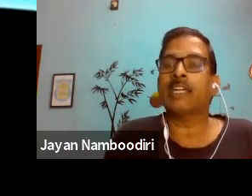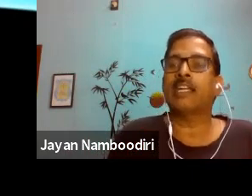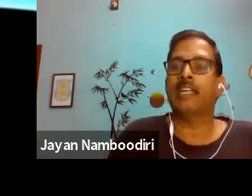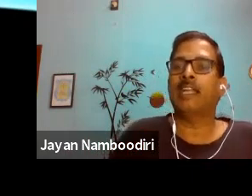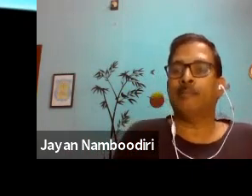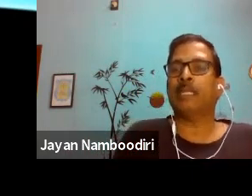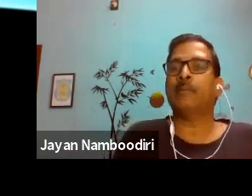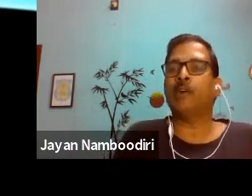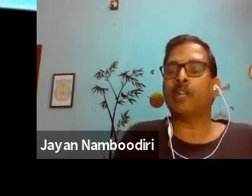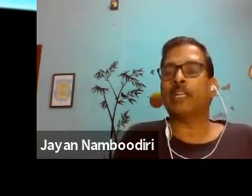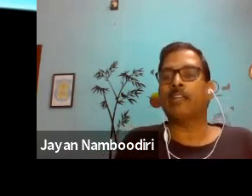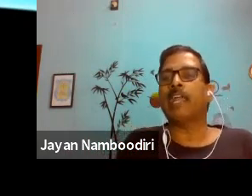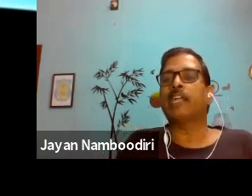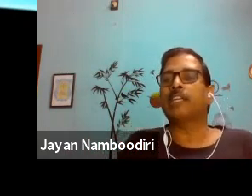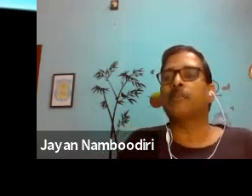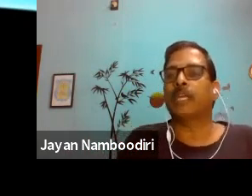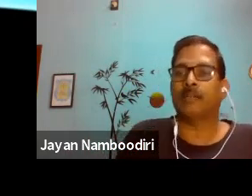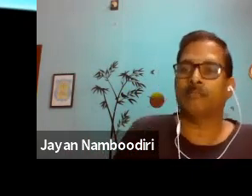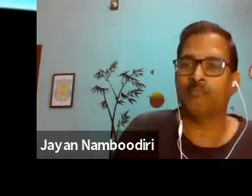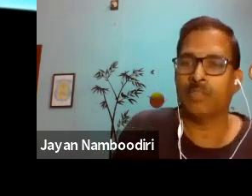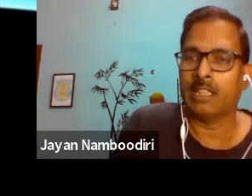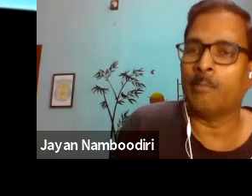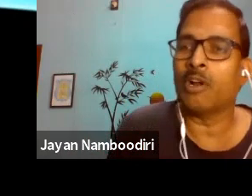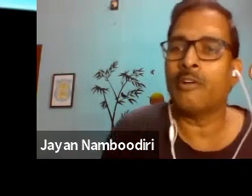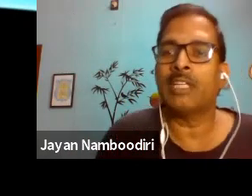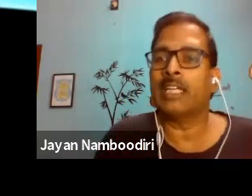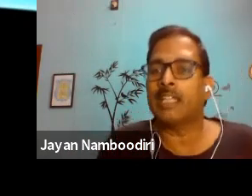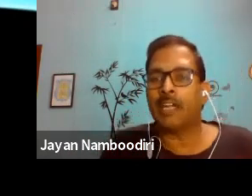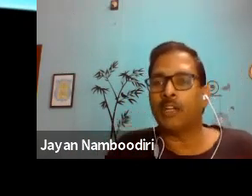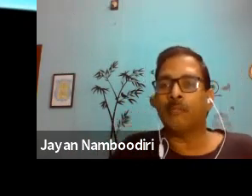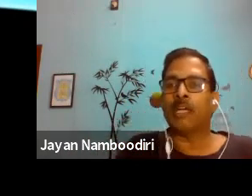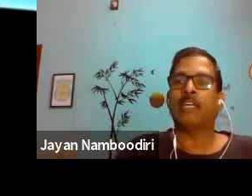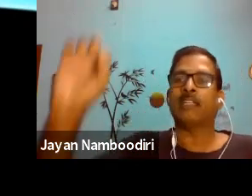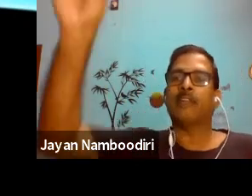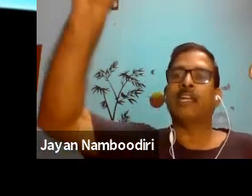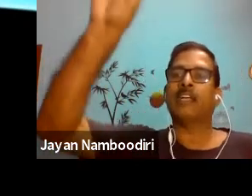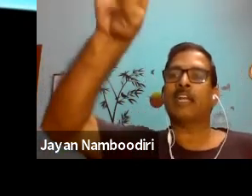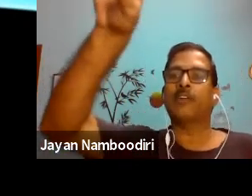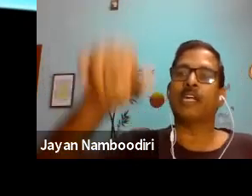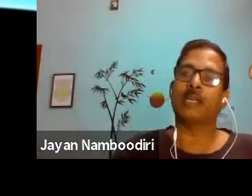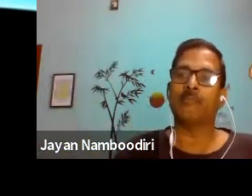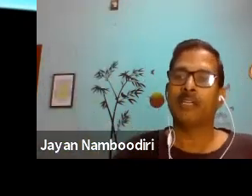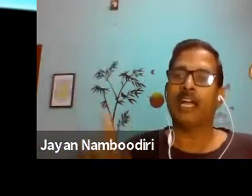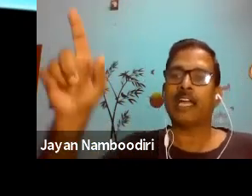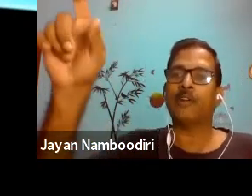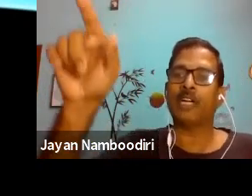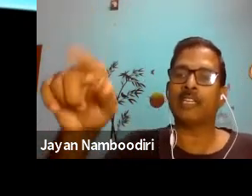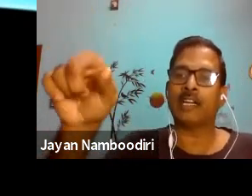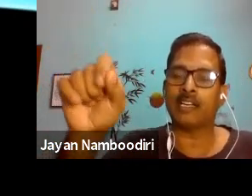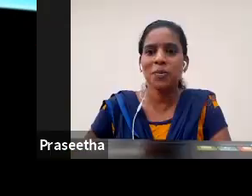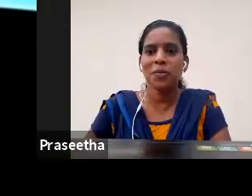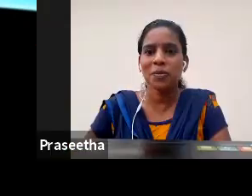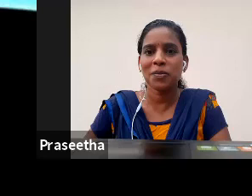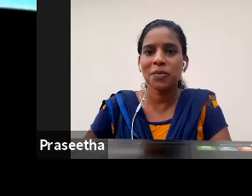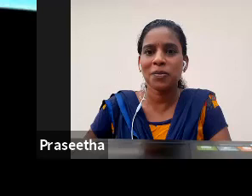അവിടെ സെക്കൻഡ് ഈ പറഞ്ഞ പോലെ ഓൾറെഡി ലാംഗ്വേജ് ആണ് ഉപയോഗിക്കുന്നത്. നമ്മളോട് അവർ വന്നിട്ട് എന്താ വേണ്ടി വെക്കും, അത് കഴിഞ്ഞാൽ അവരിങ്ങനെയൊക്കെ കൈകൊണ്ട് കാണിക്കും. ആ കൈയോട്